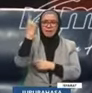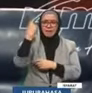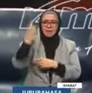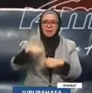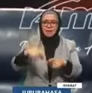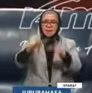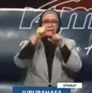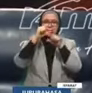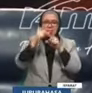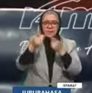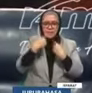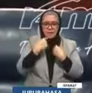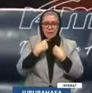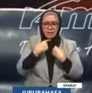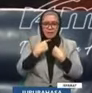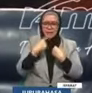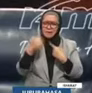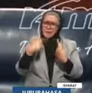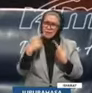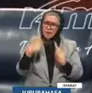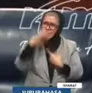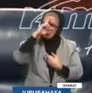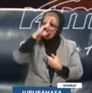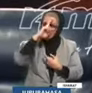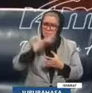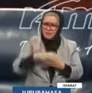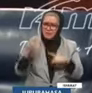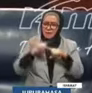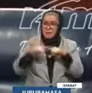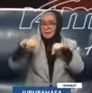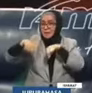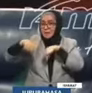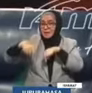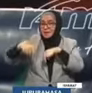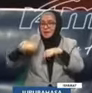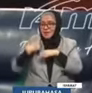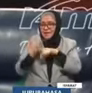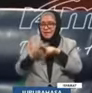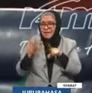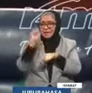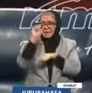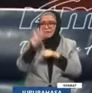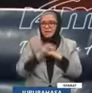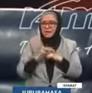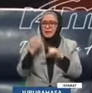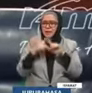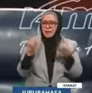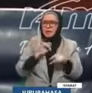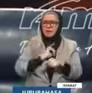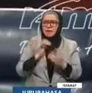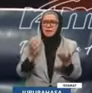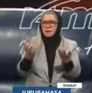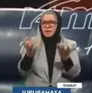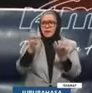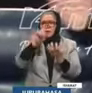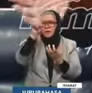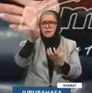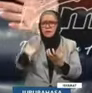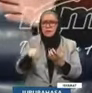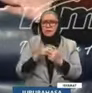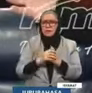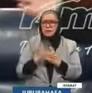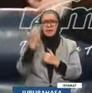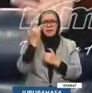dapat jawabannya hampir sama tapi kali ini ada sedikit perbedaan tapi saya nak tanya kenapa ada